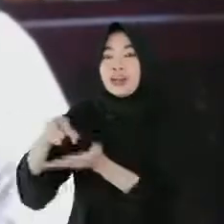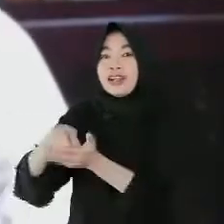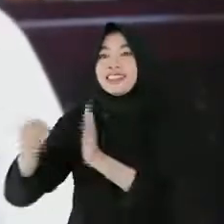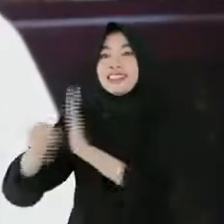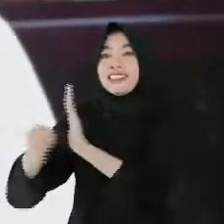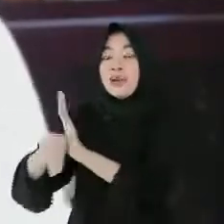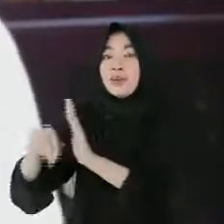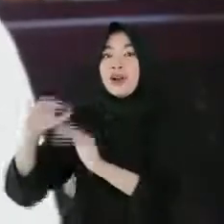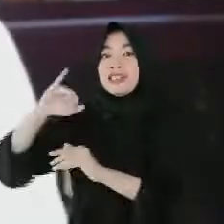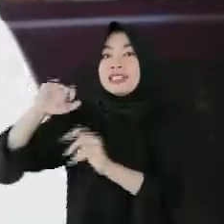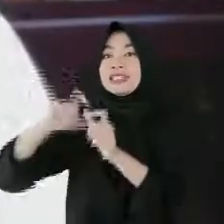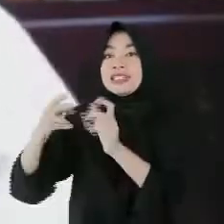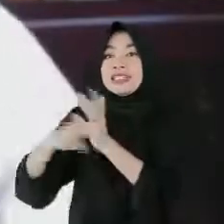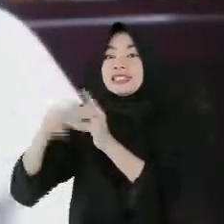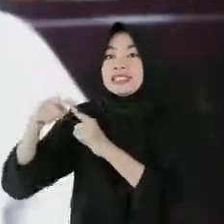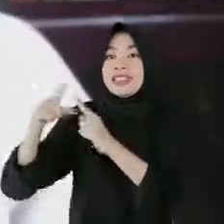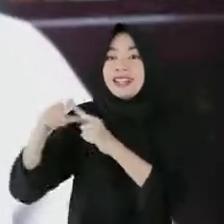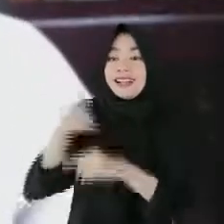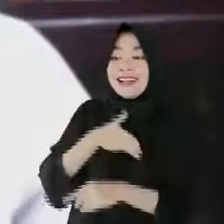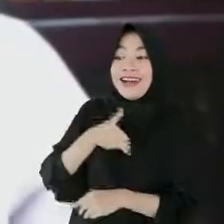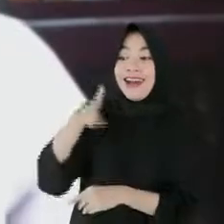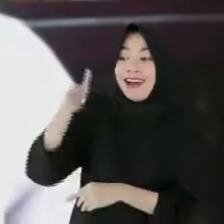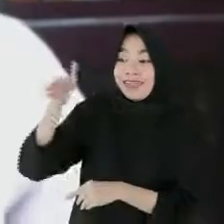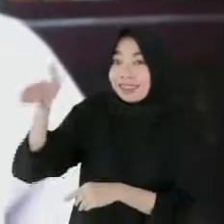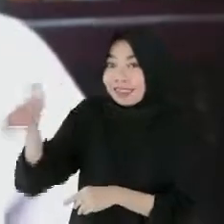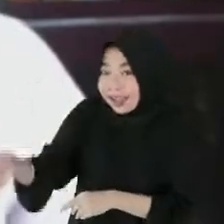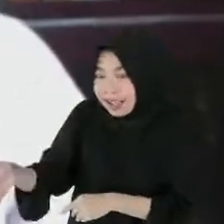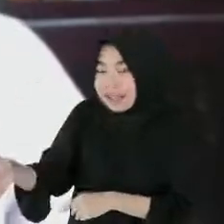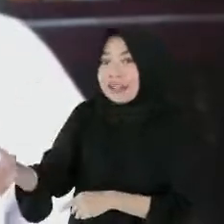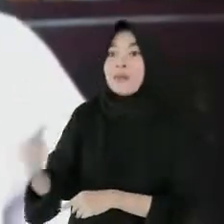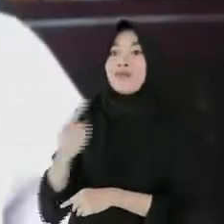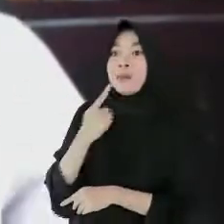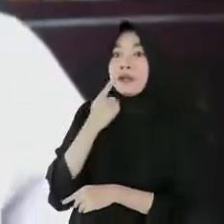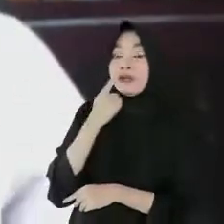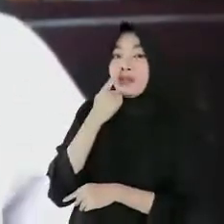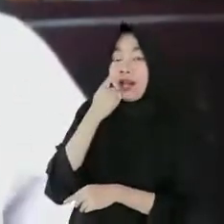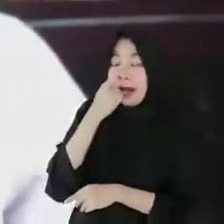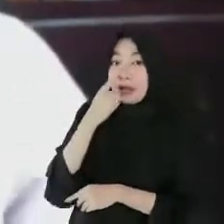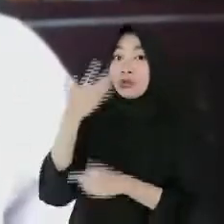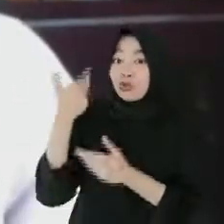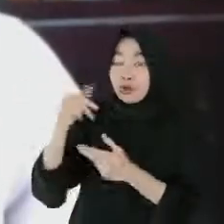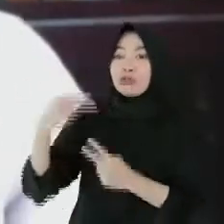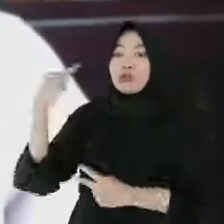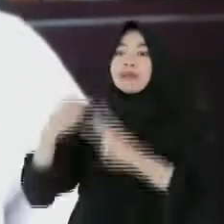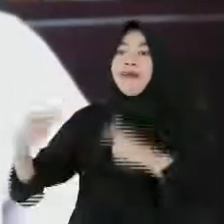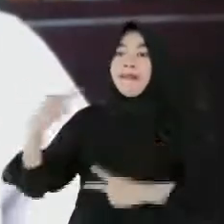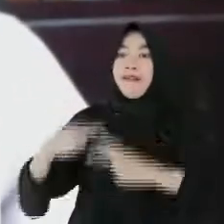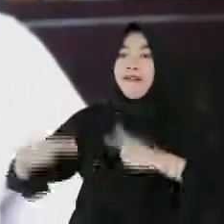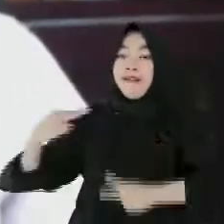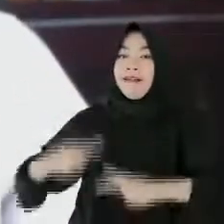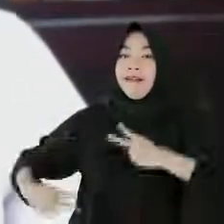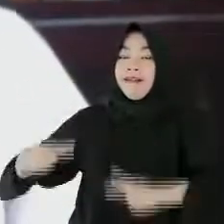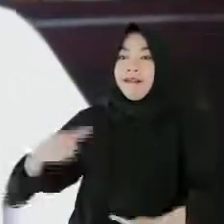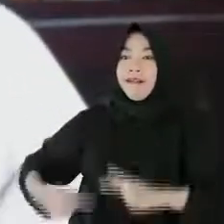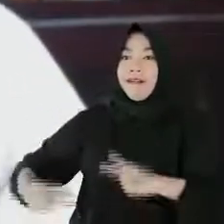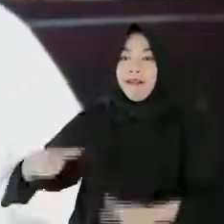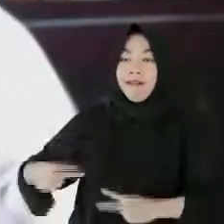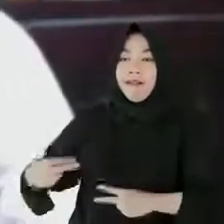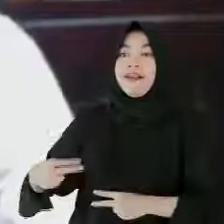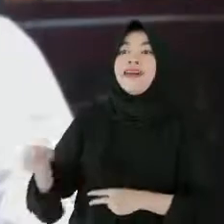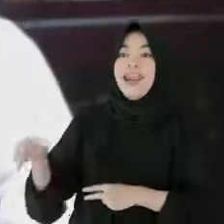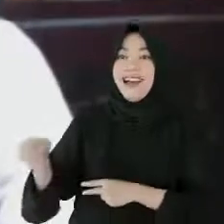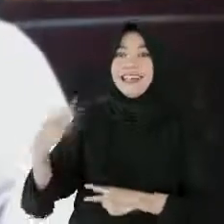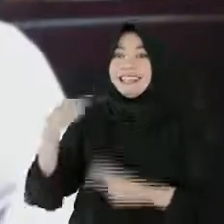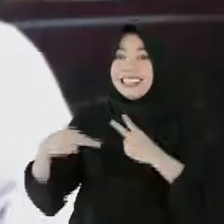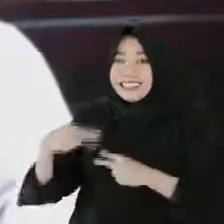nanti di tempat ke perkampungan atlet tetapi akomodasi harus sadar Hai nah masalah muncul